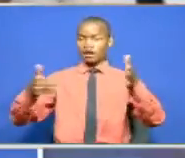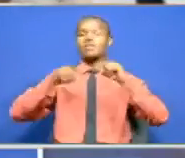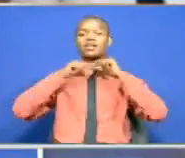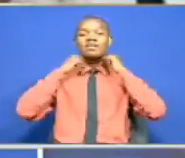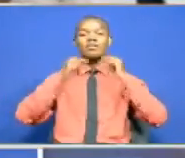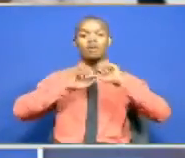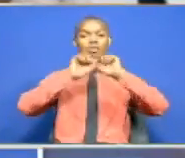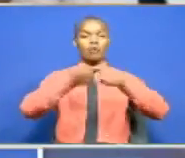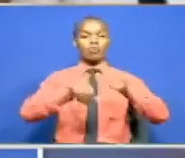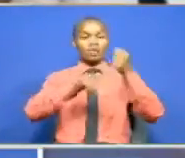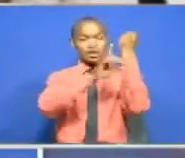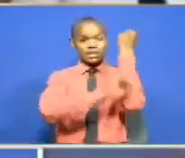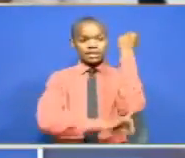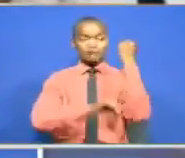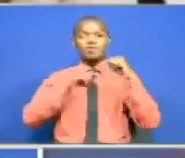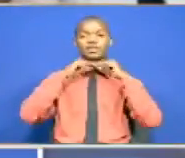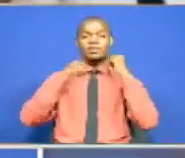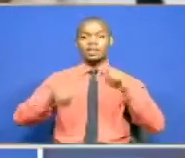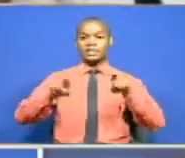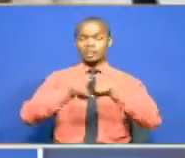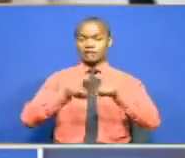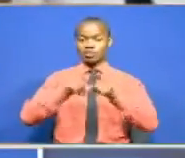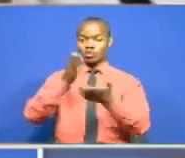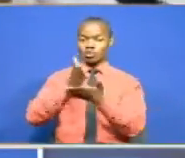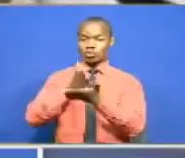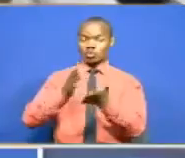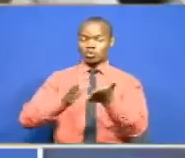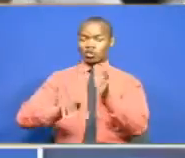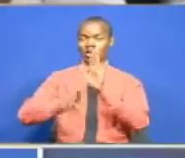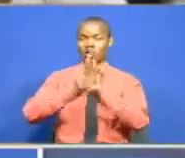za kinidhamu kasisi huyo kwa mujibu wa sheria za